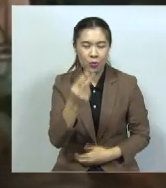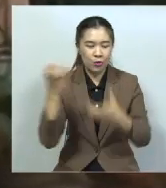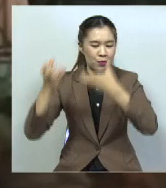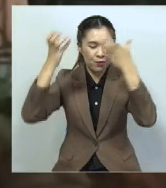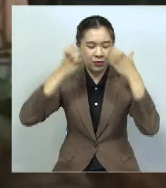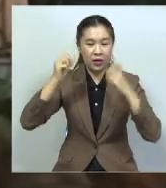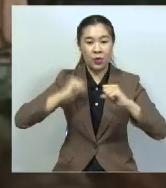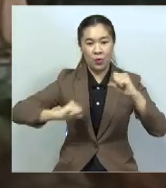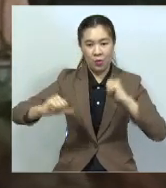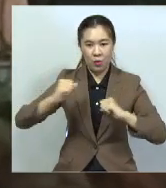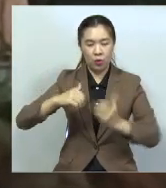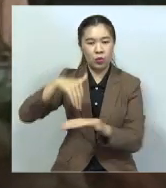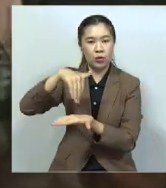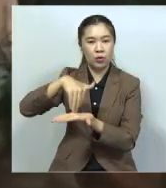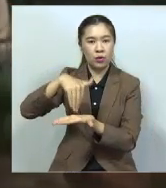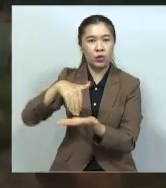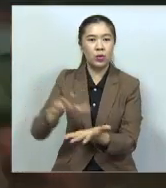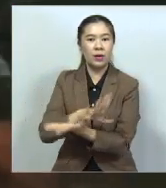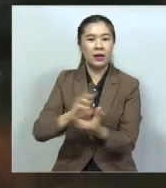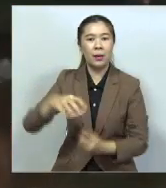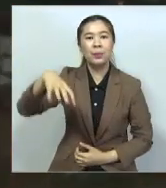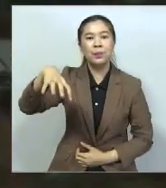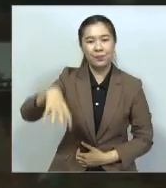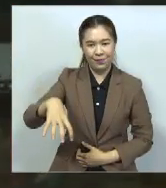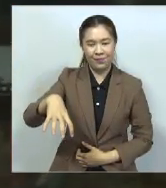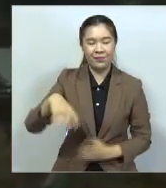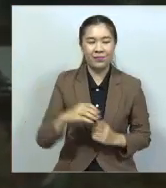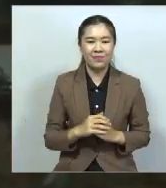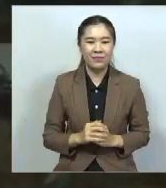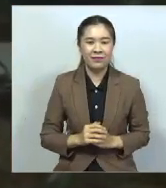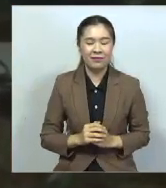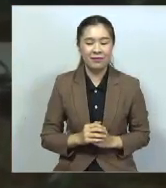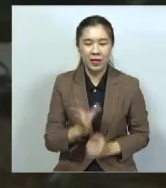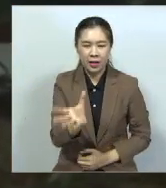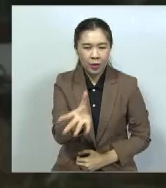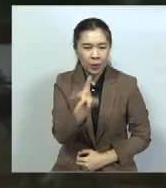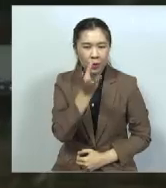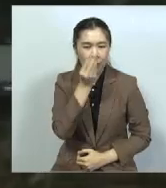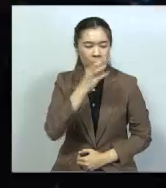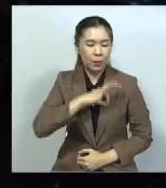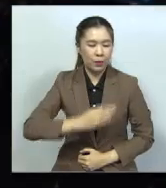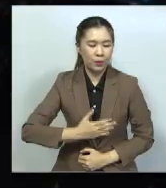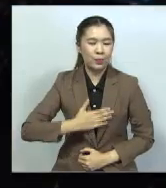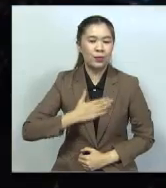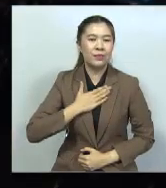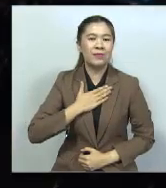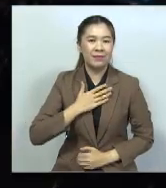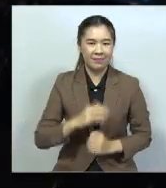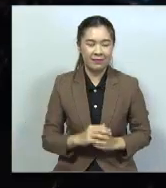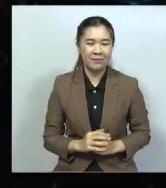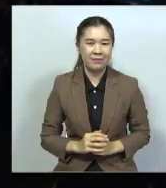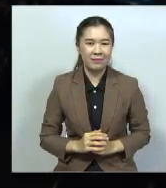ชทานที่จัดขึ้นที่ศูนย์วัฒนธรรมแห่งประเทศไทยนะคะเพื่อที่จะได้ซึมซับถึงคุณค่าของโขนด้วย